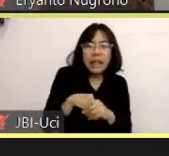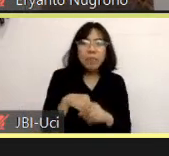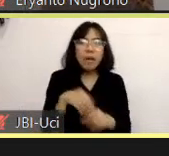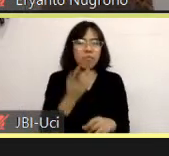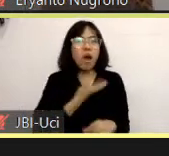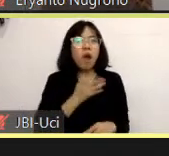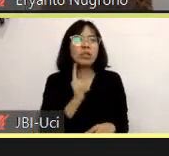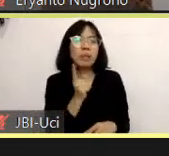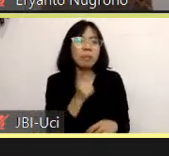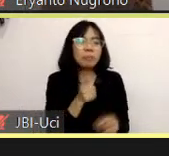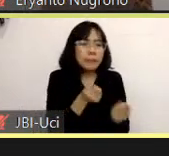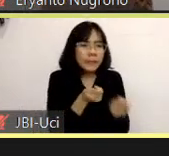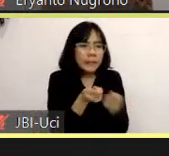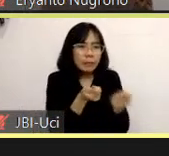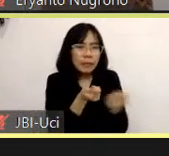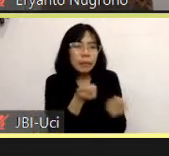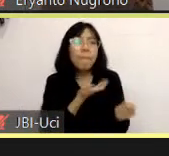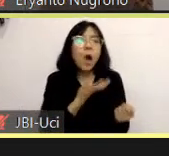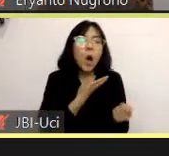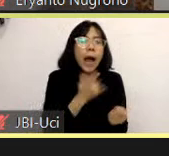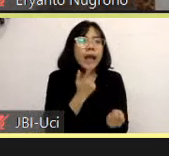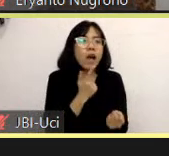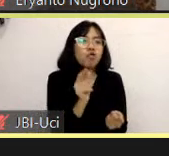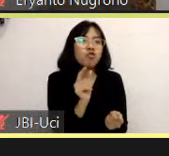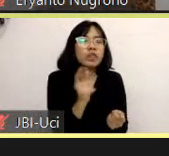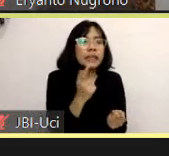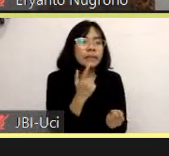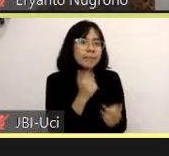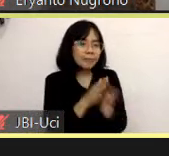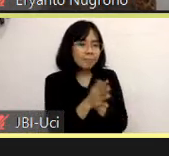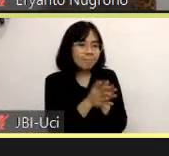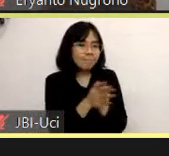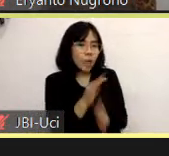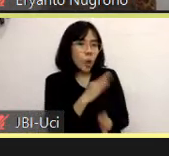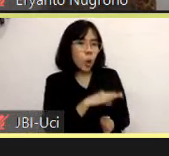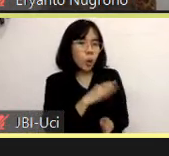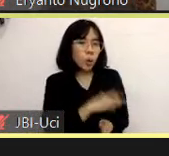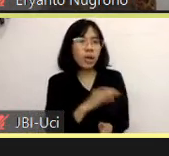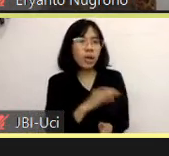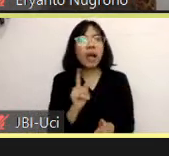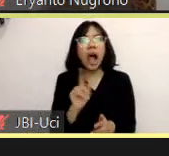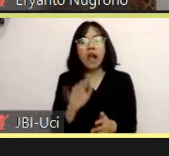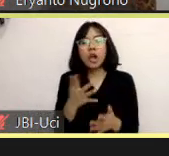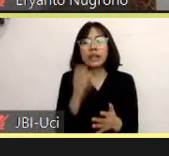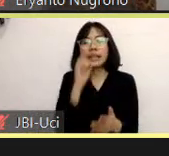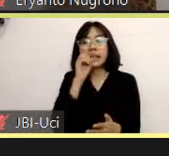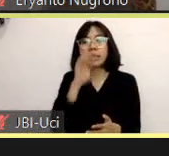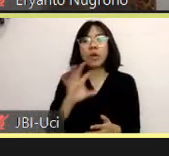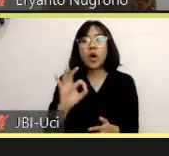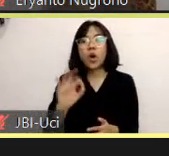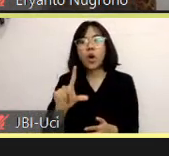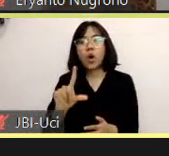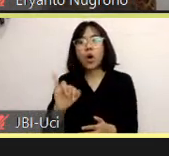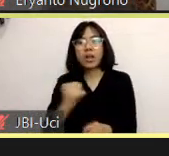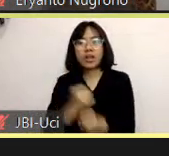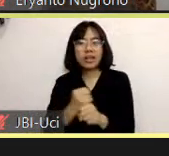tesis oligarki, ini sering dibahas oleh akademisi-akademisi seperti Vedi Hadis dan kawan-kawannya.